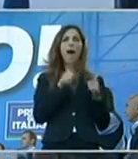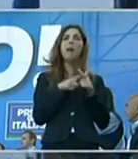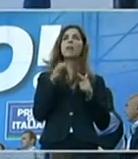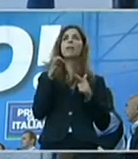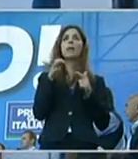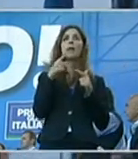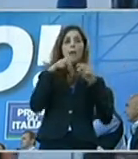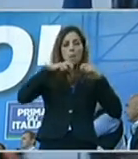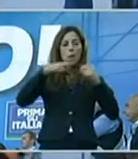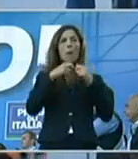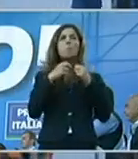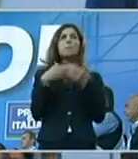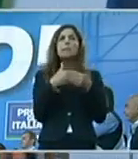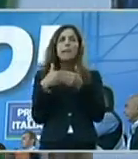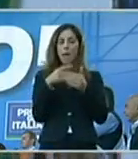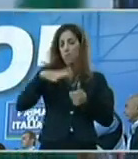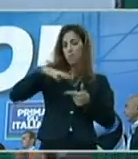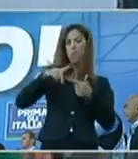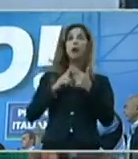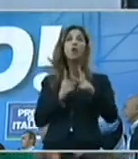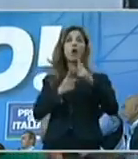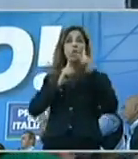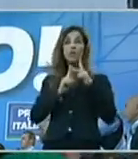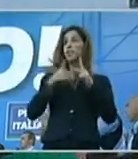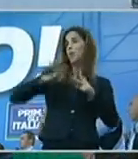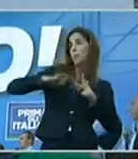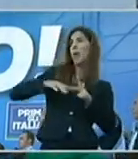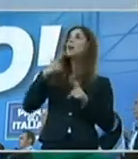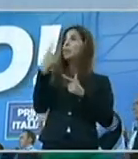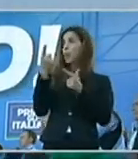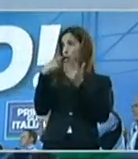piace il crocifisso, torna a casa tua e fai quello che vuoi,